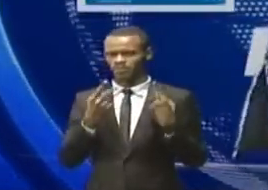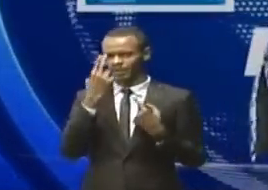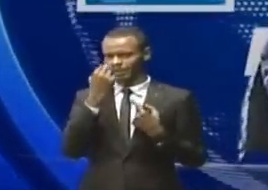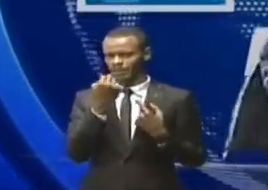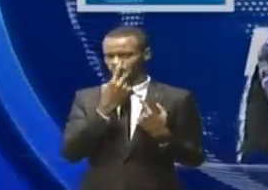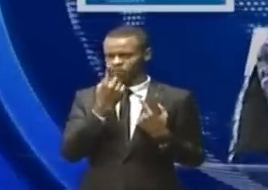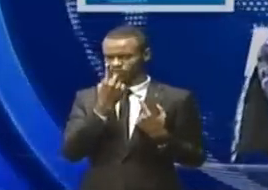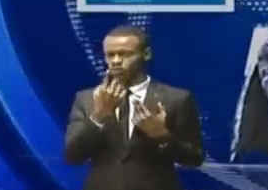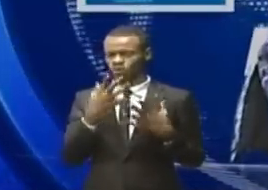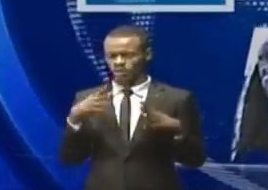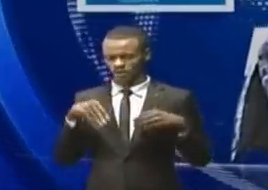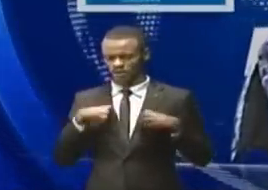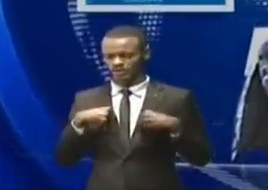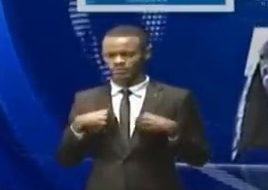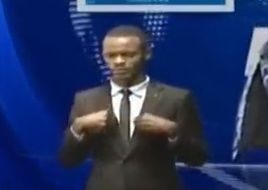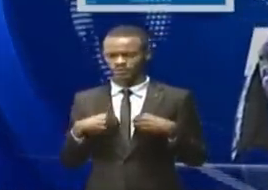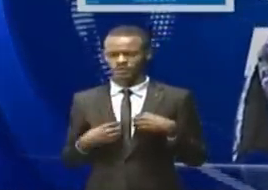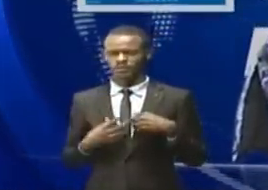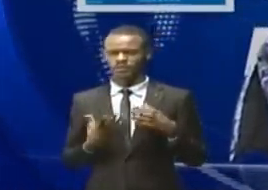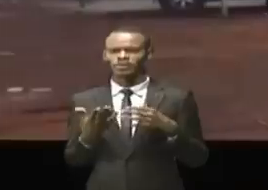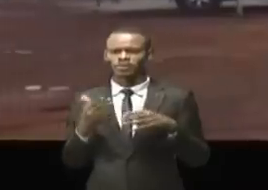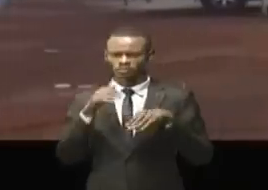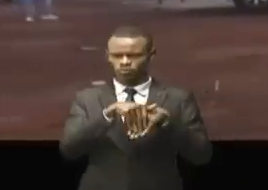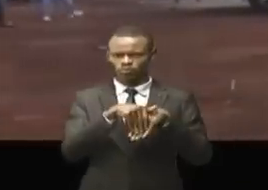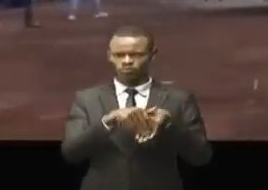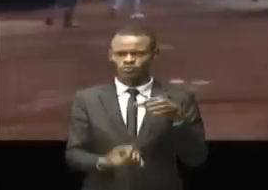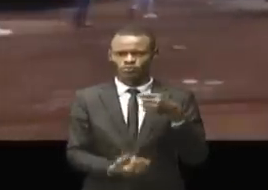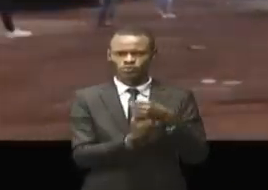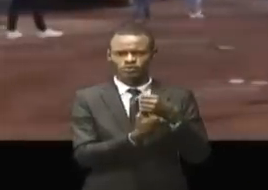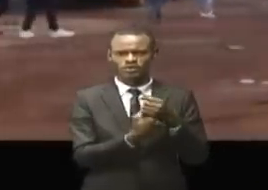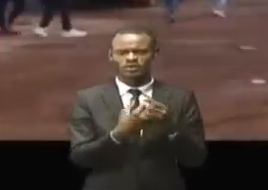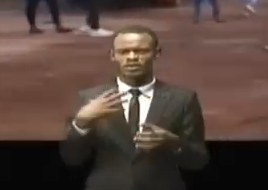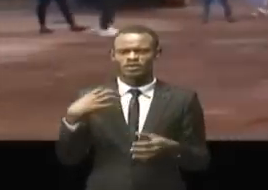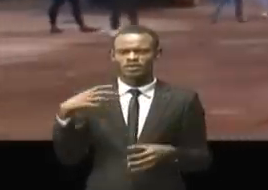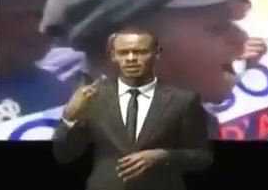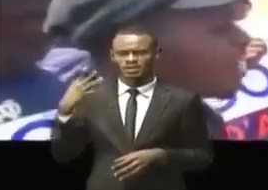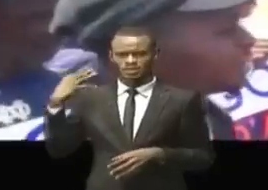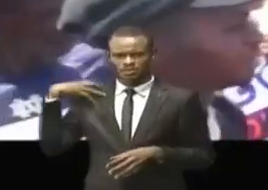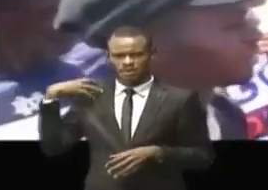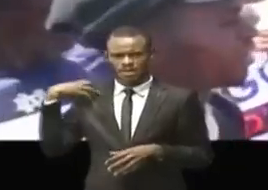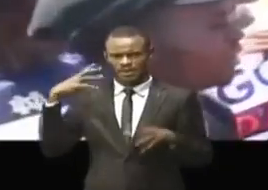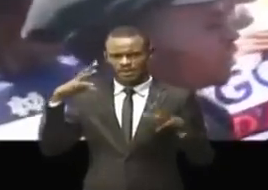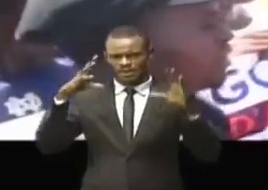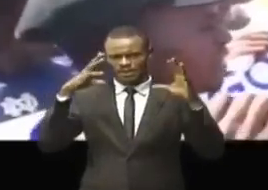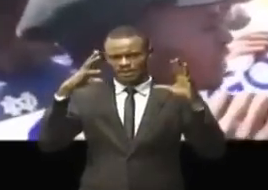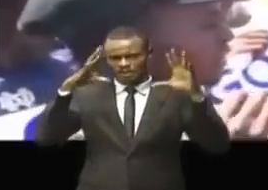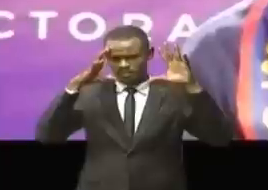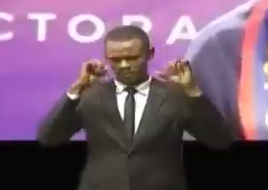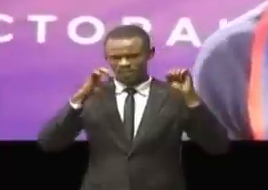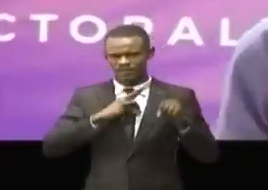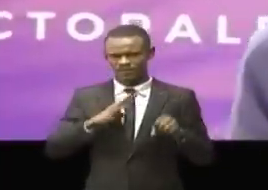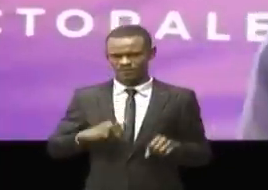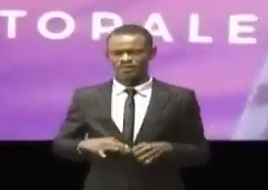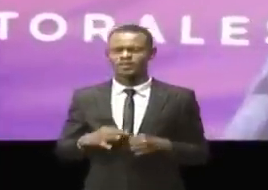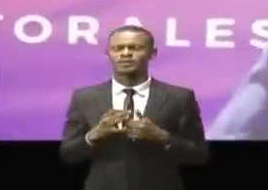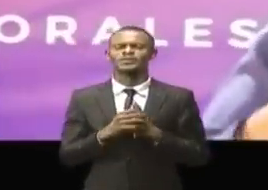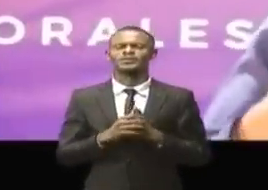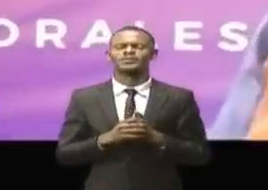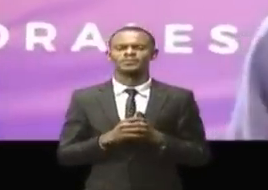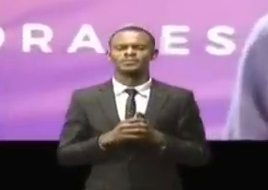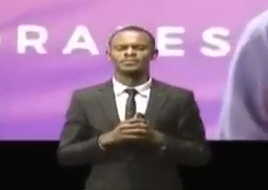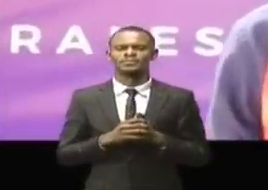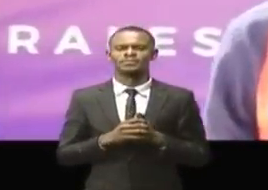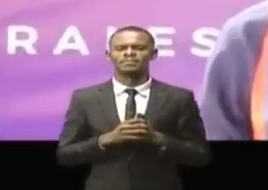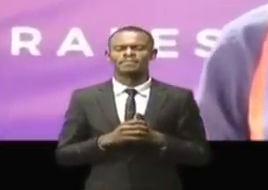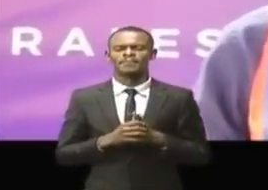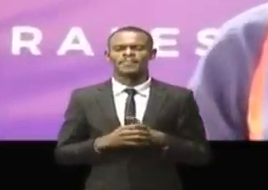parti politique, Damas Isolé et Marie Kalong. Congo Espoir, ce parti de masse, cher à Maître José Mpanda Kabangu, a le vent